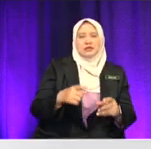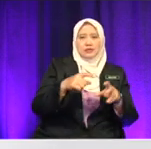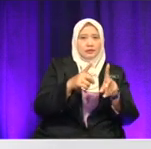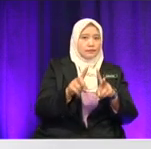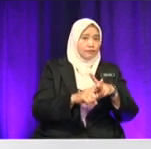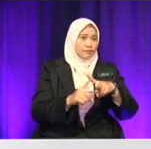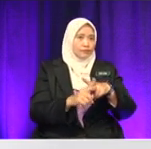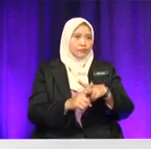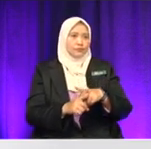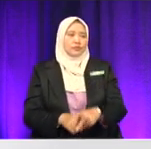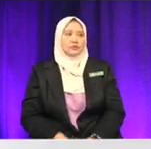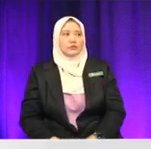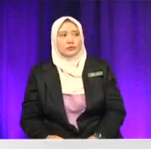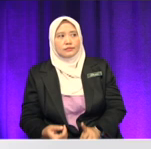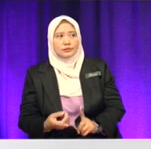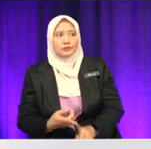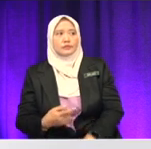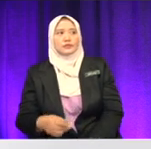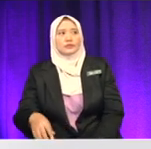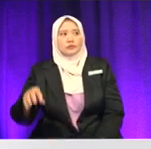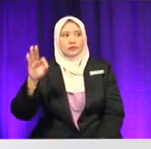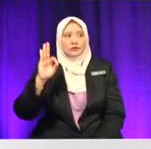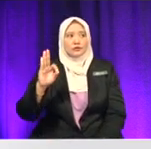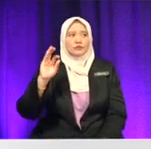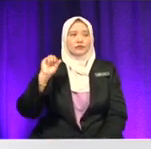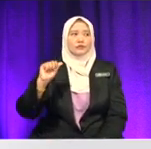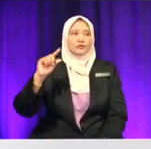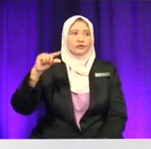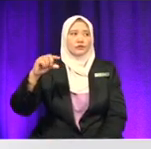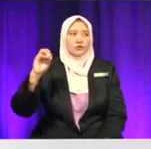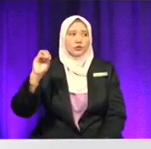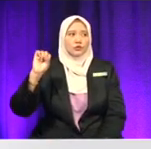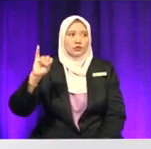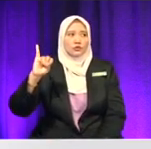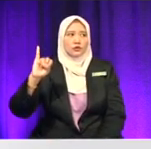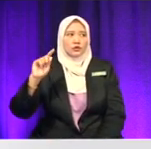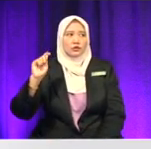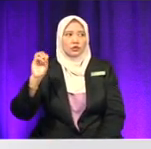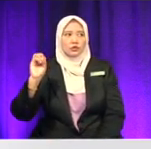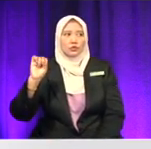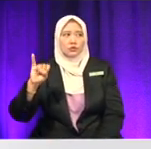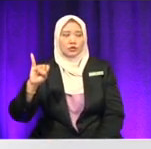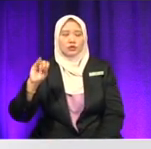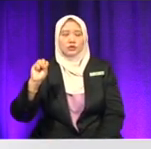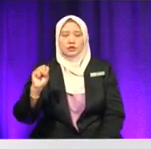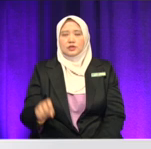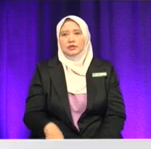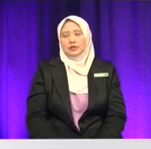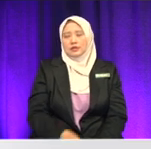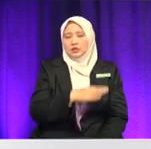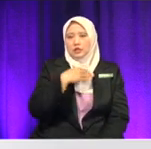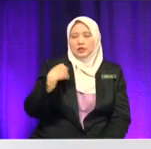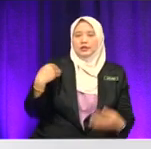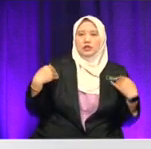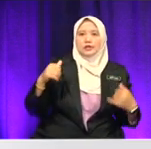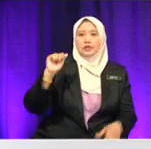cara fagocytosis. Dia membiak menggunakan dua cara iaitu acids dan sets. Acids ialah belahan dia dua, manakala